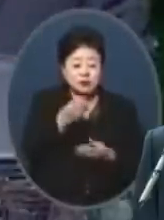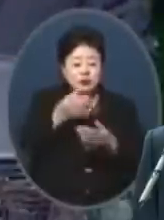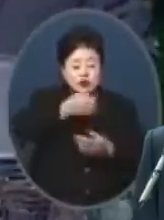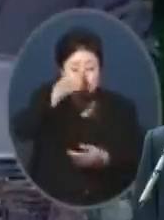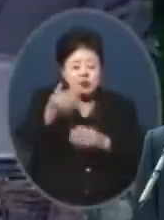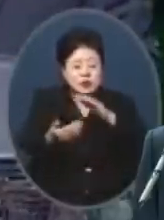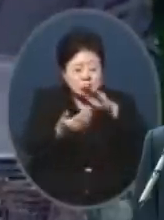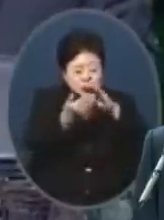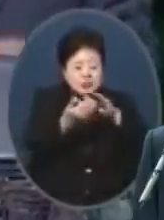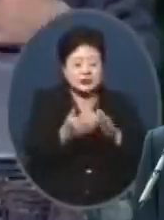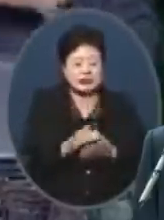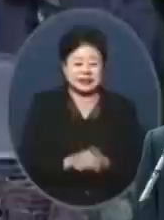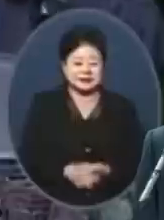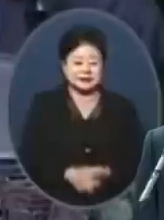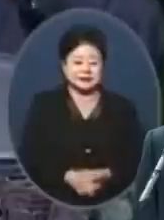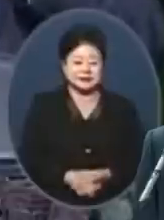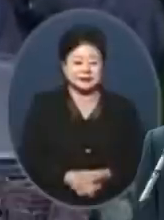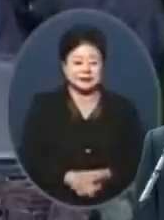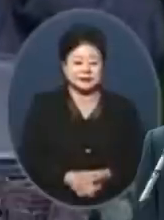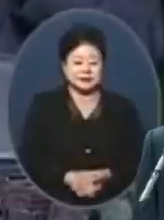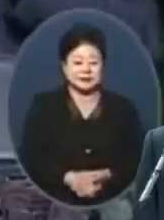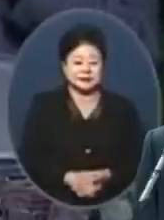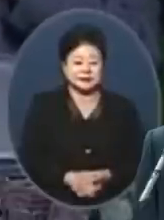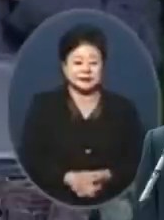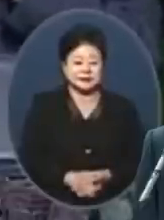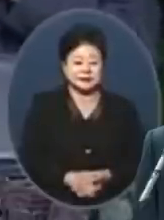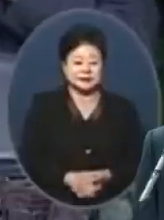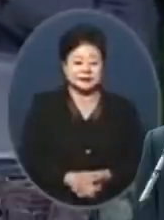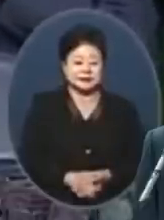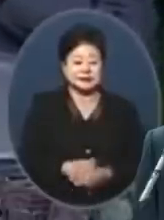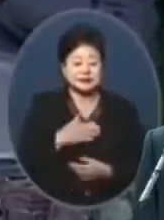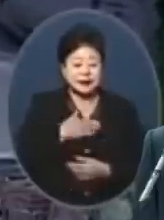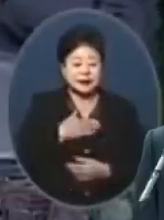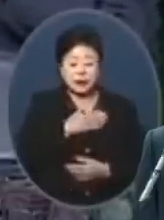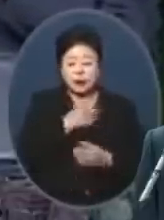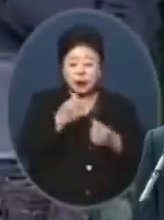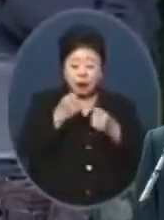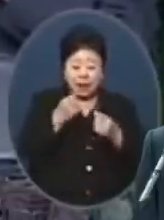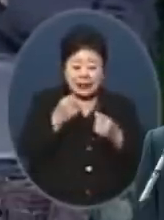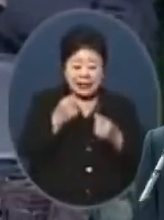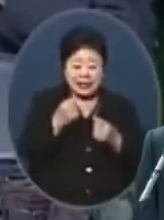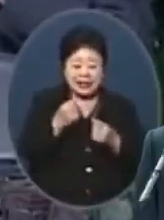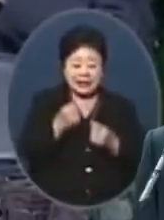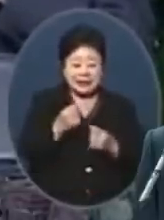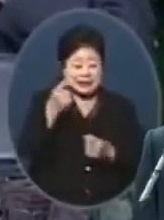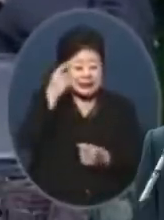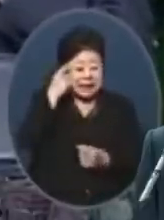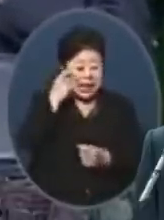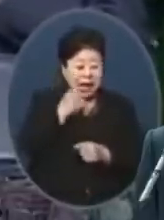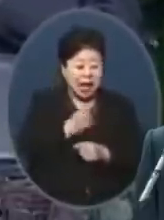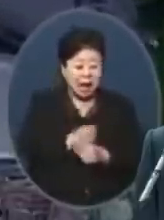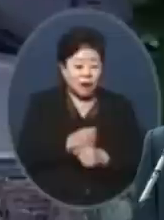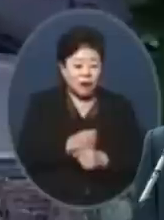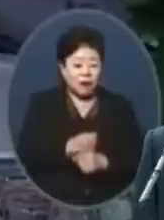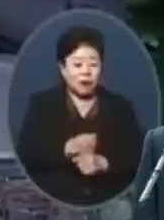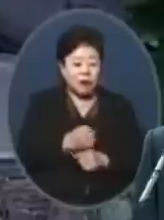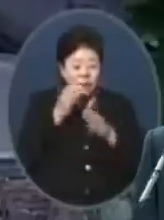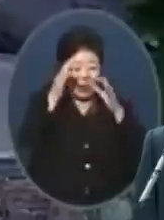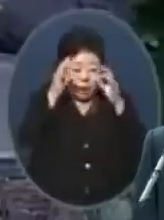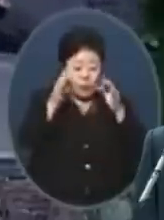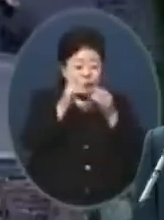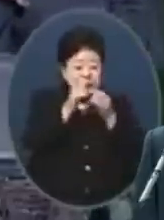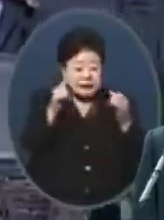꿈이 이루어지는 것입니다. Then that blessing will come upon you. 나는 건강하다고 늘 생각하고 바라보는